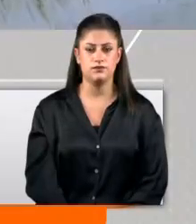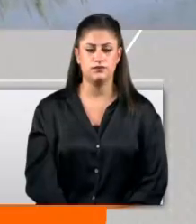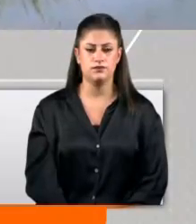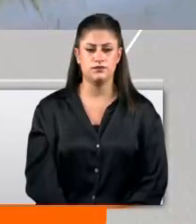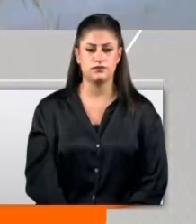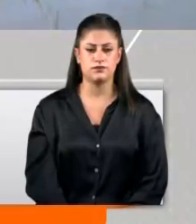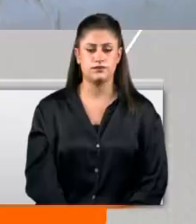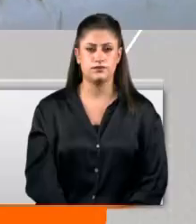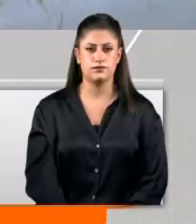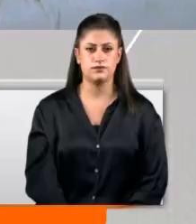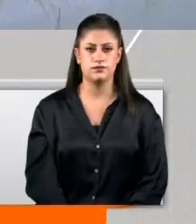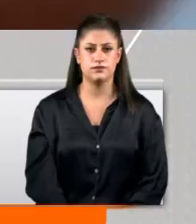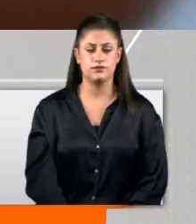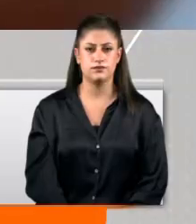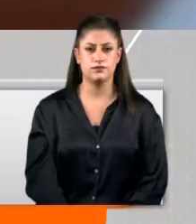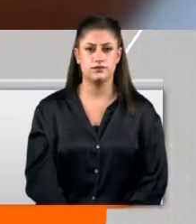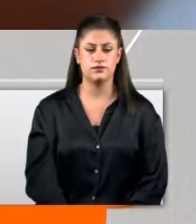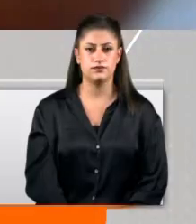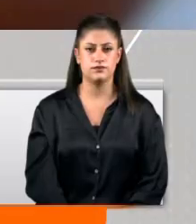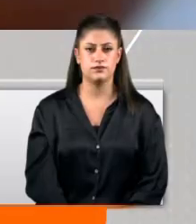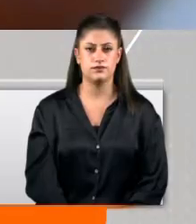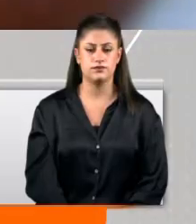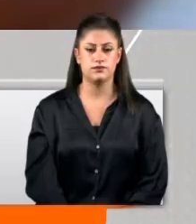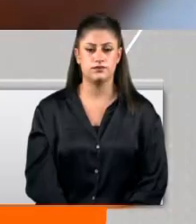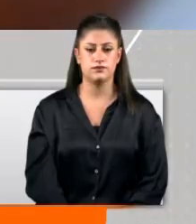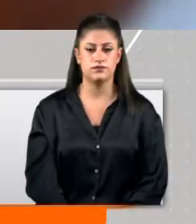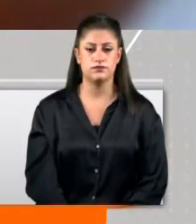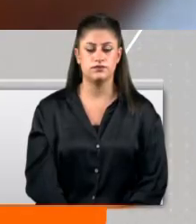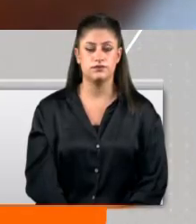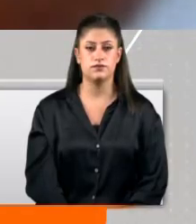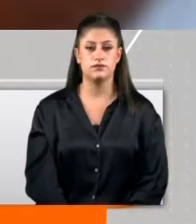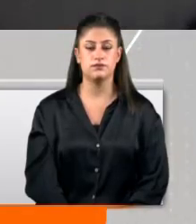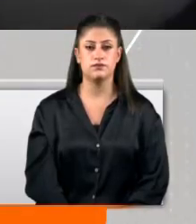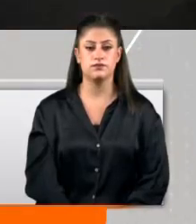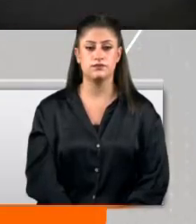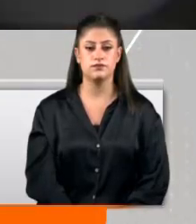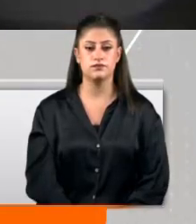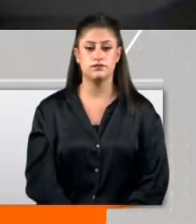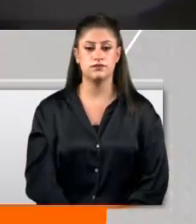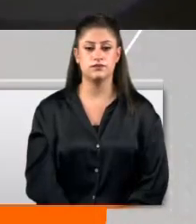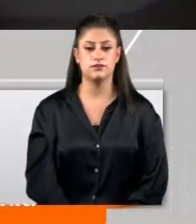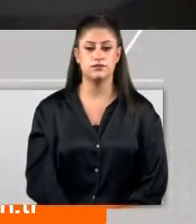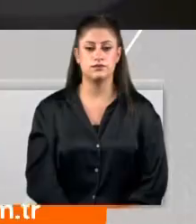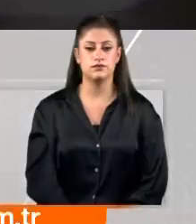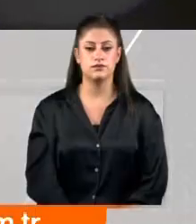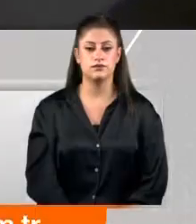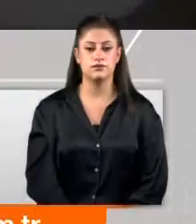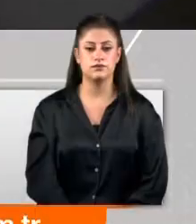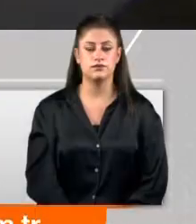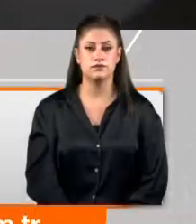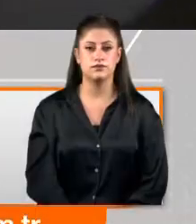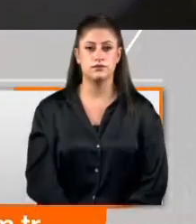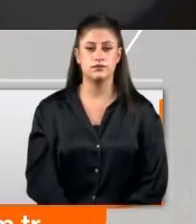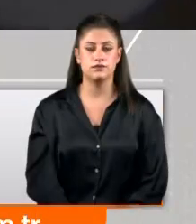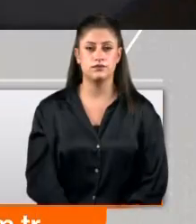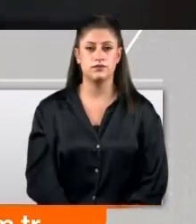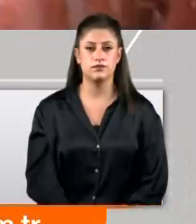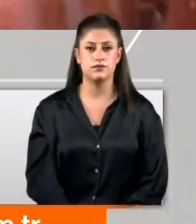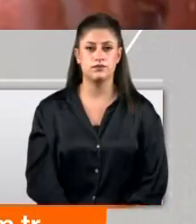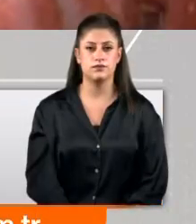şunu söyleyebilirim. Üzerindeki etiket bilgilerine bakın. Hangi firmada üretildi? İşletme kayıt numarası var mı? Beraberinde de üründe bir